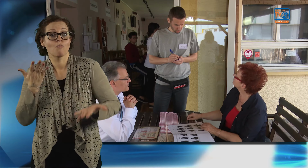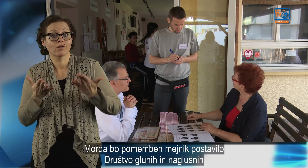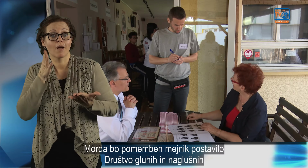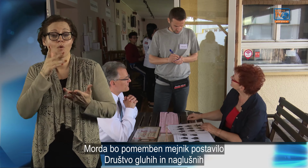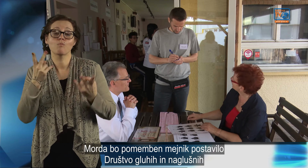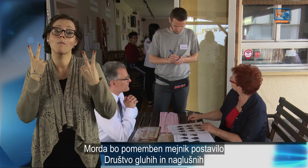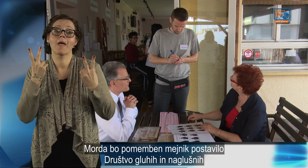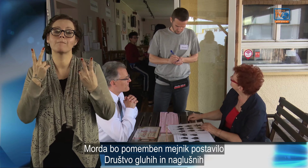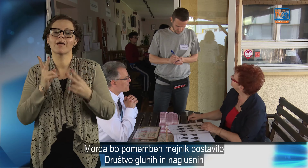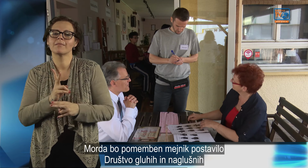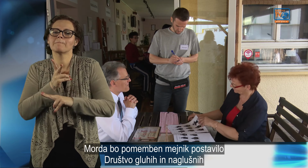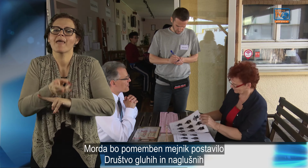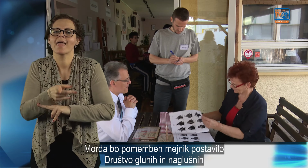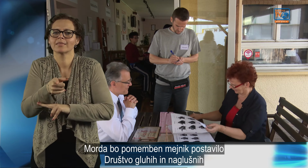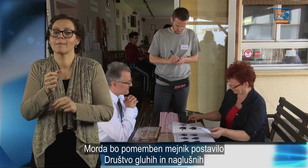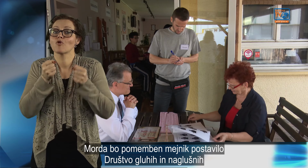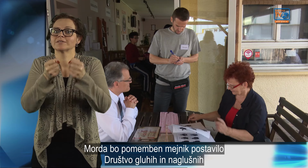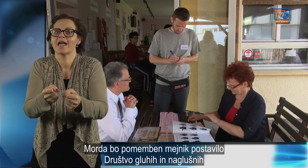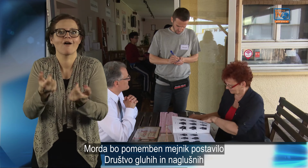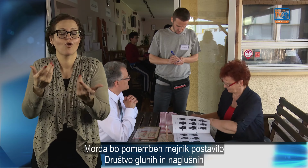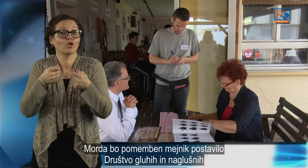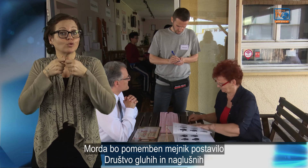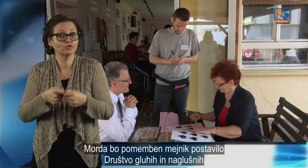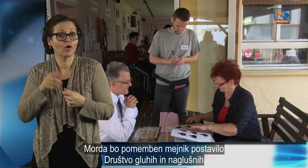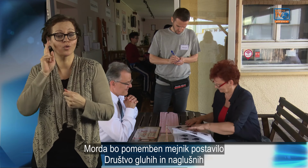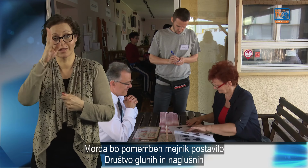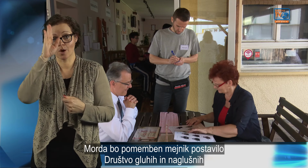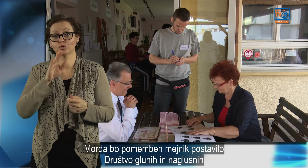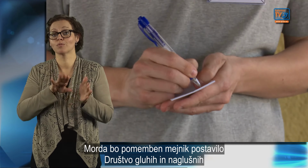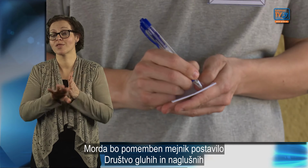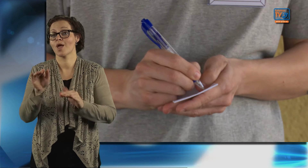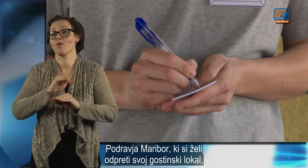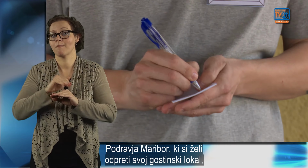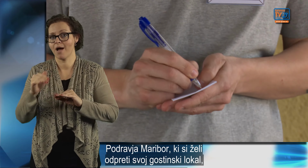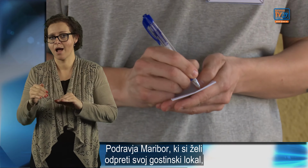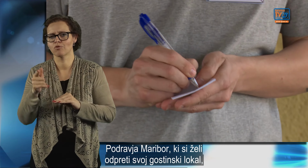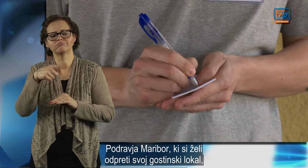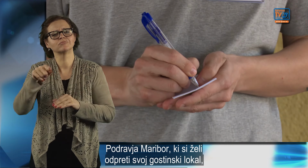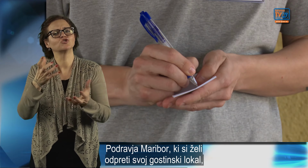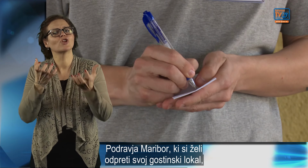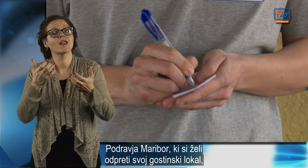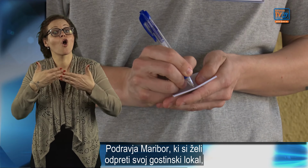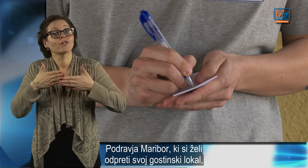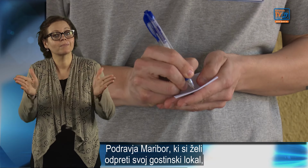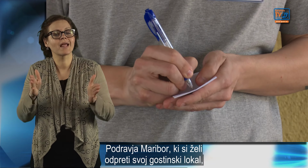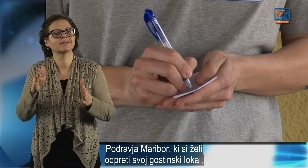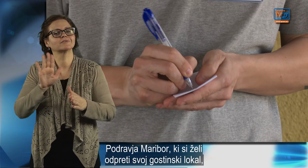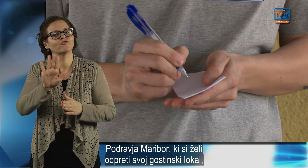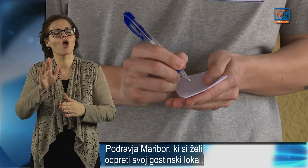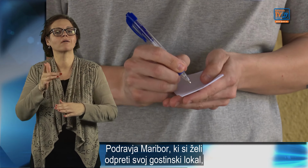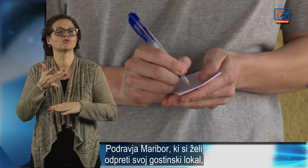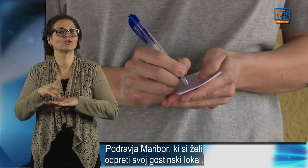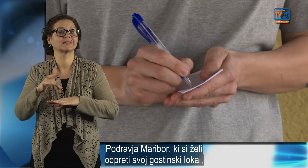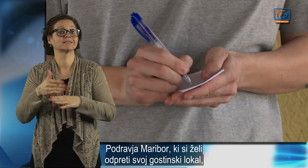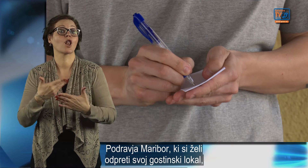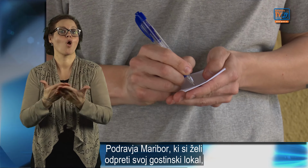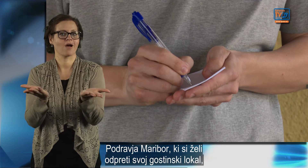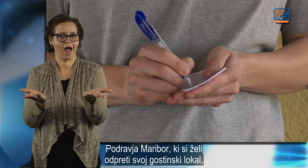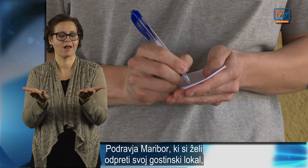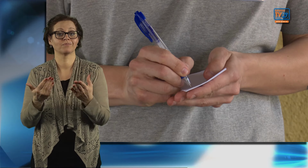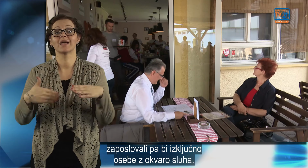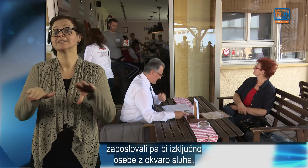Morda bo pomemben menjik postavilo društvo glukih in naglušnih podravja Maribor, ki si želi odpreti svoj gostinski